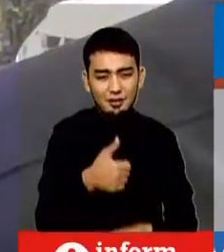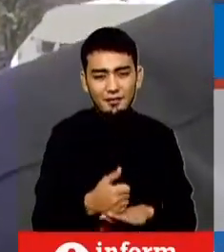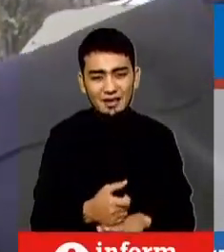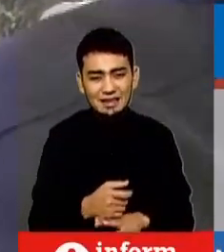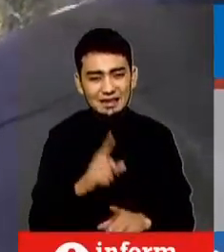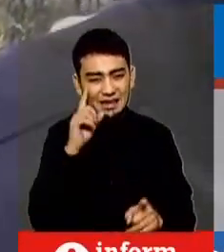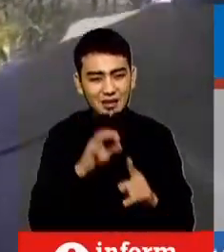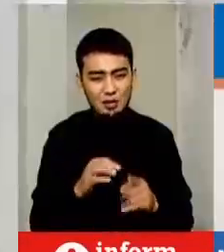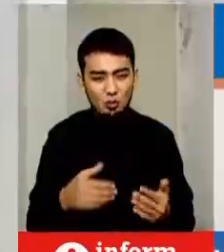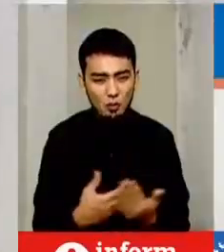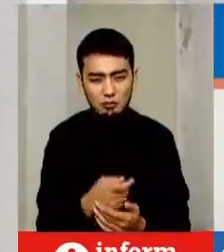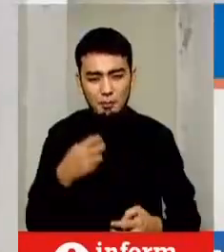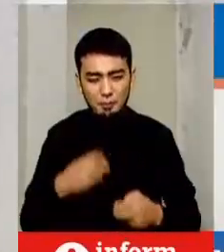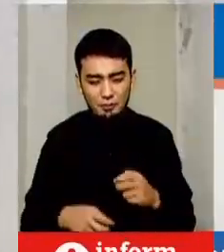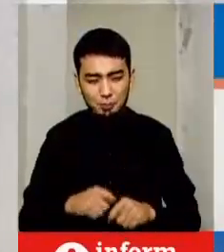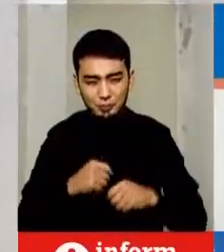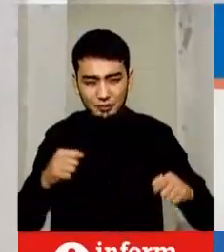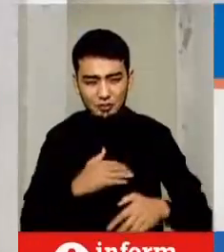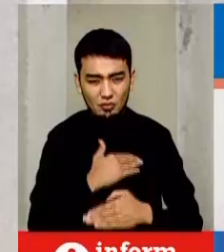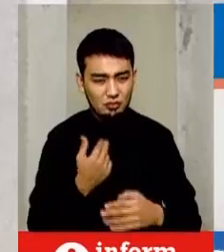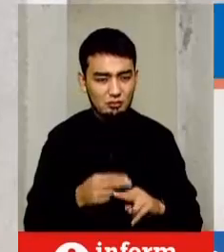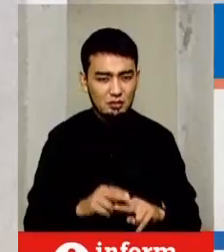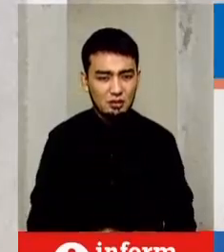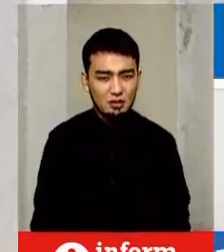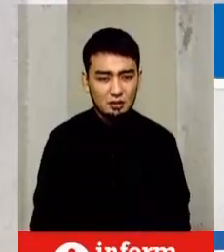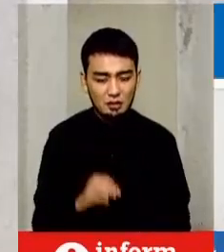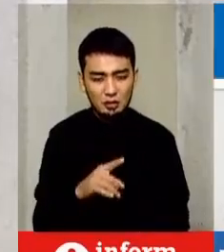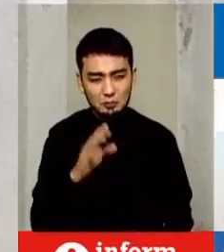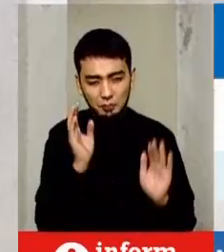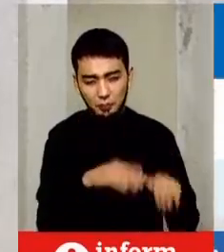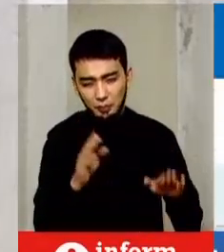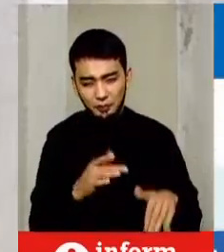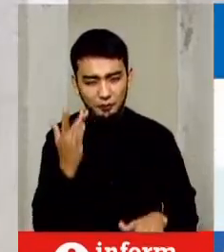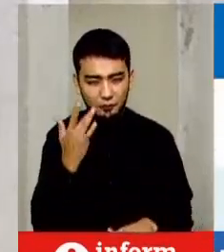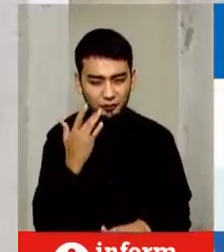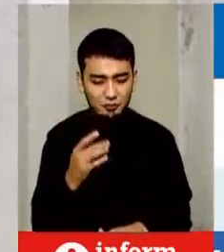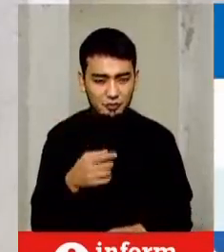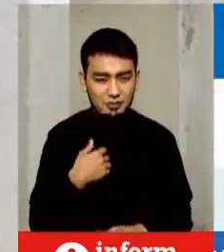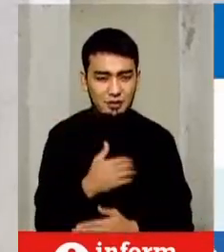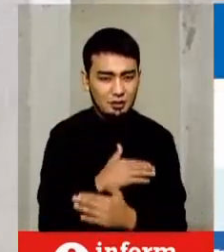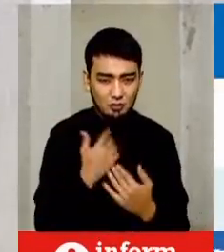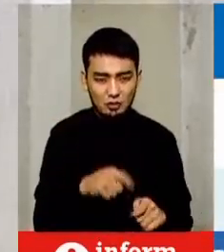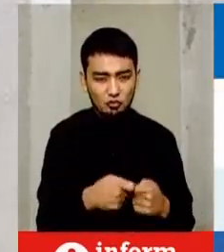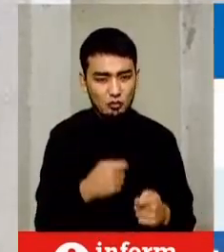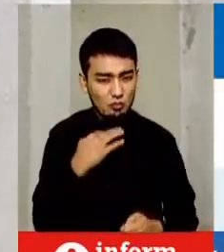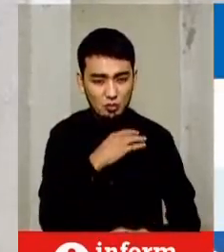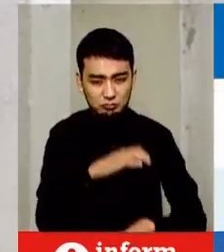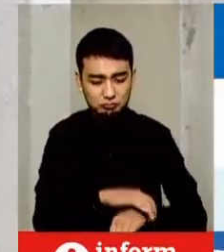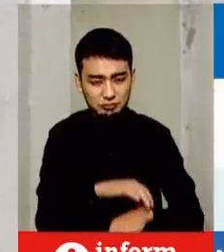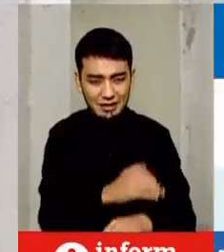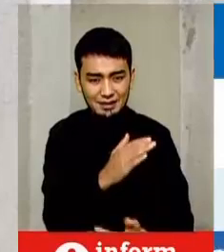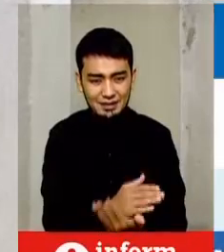допускать новых аварий. Все по факту, отбирать пыль, смотреть запыленную, чтобы у меня была возможность остановить, в конце концов,